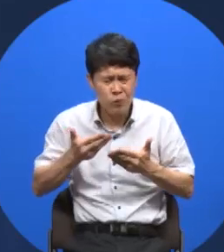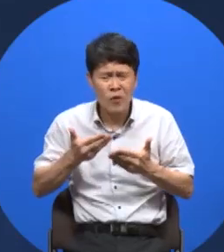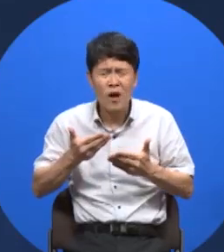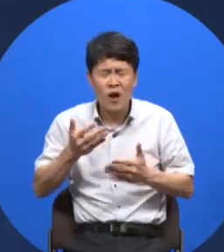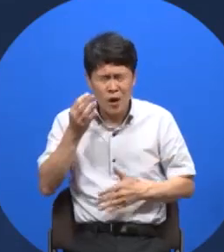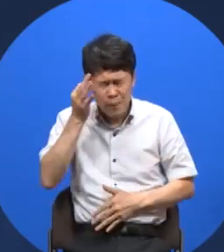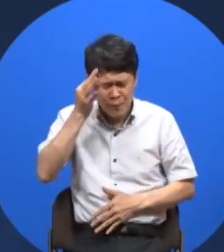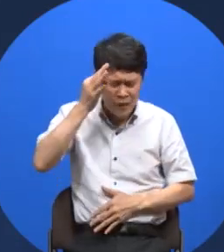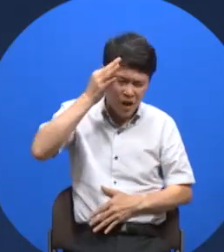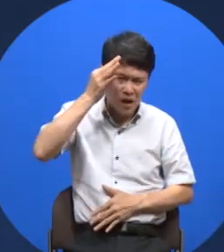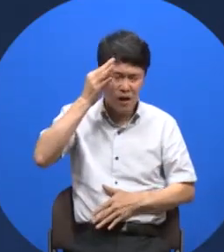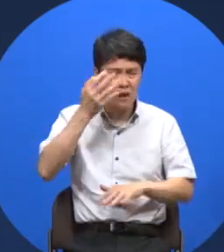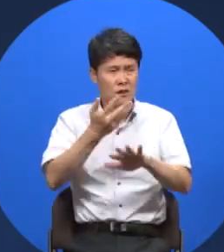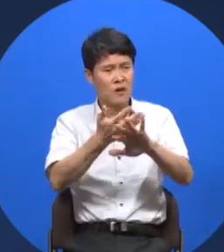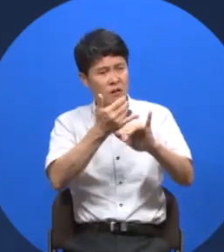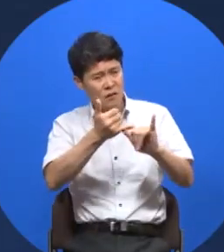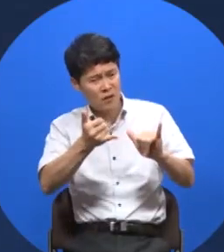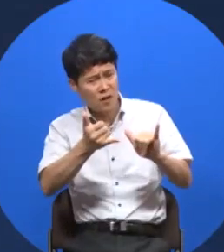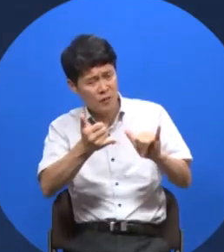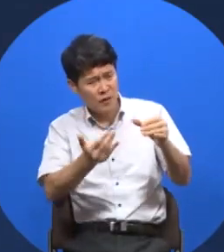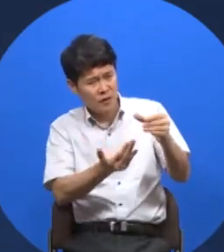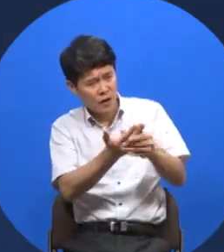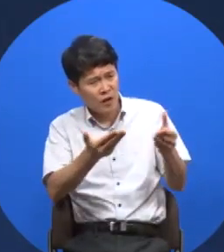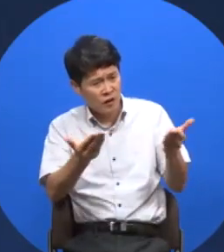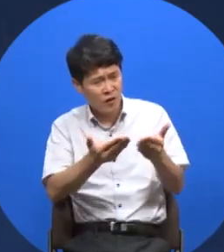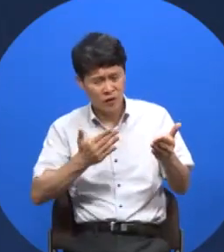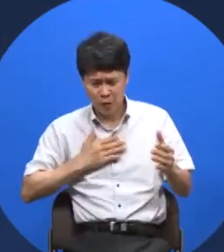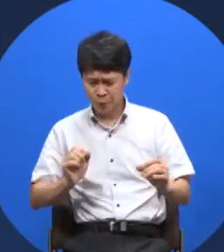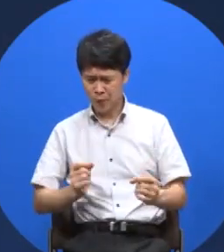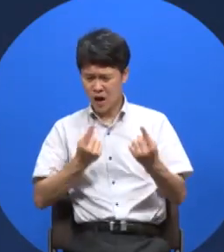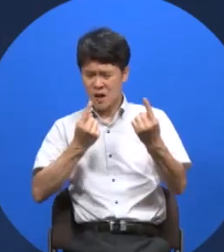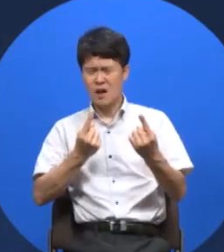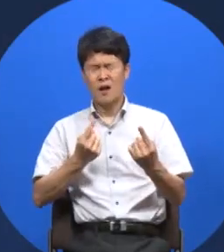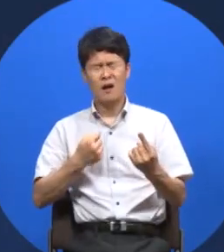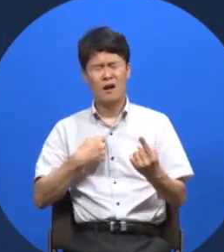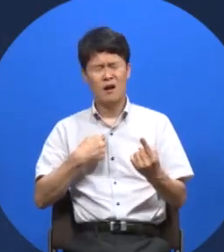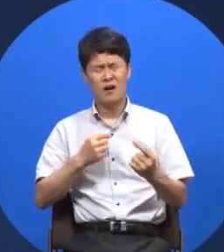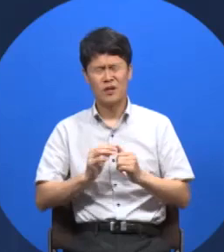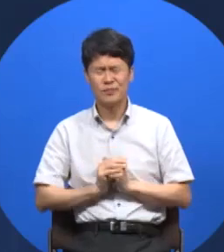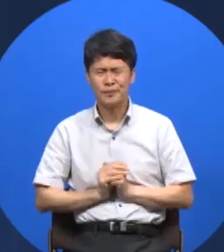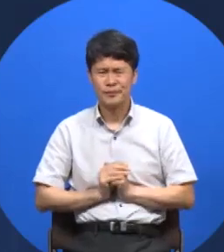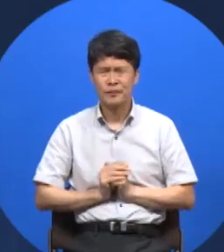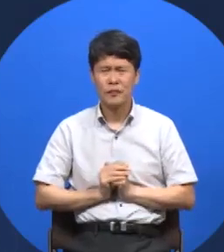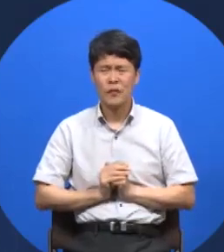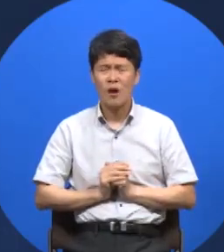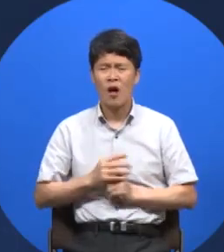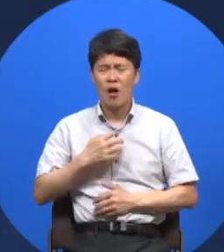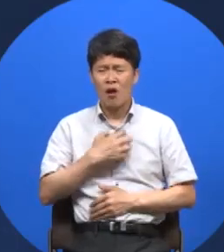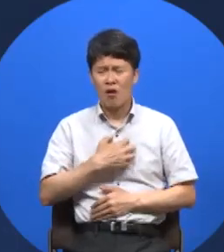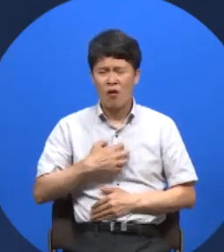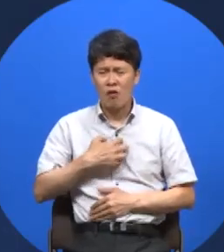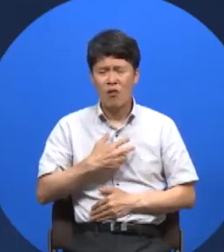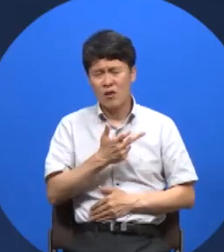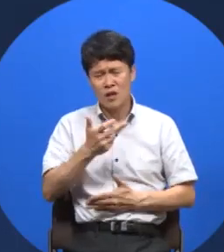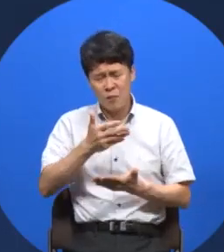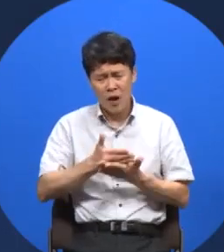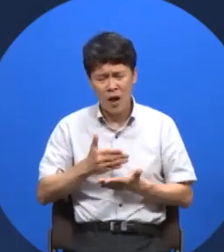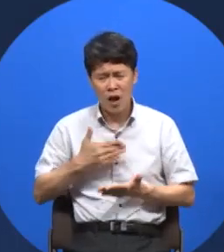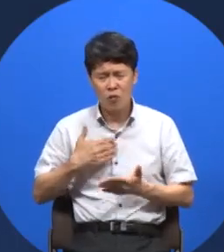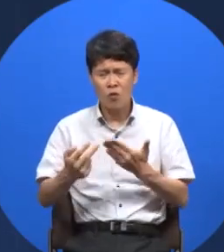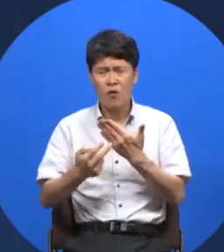타인에게 일어나는 일은 나에게도 일어나는 일이라는 것을. 크게 걱정하지 말라는